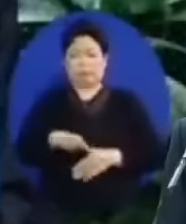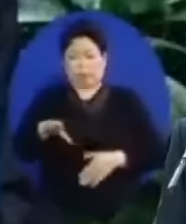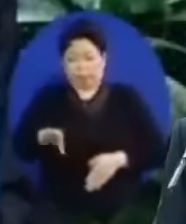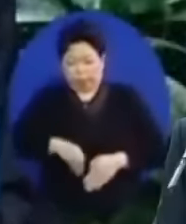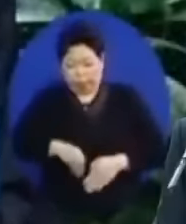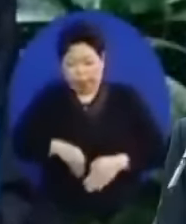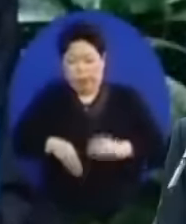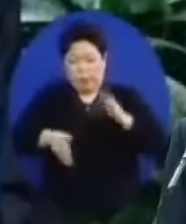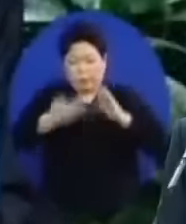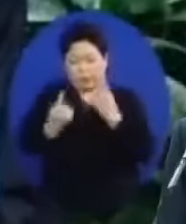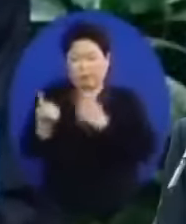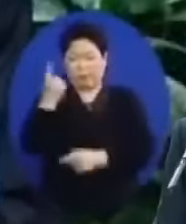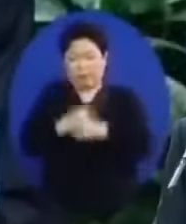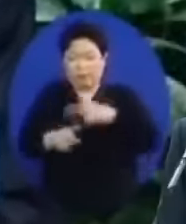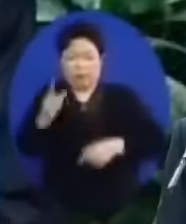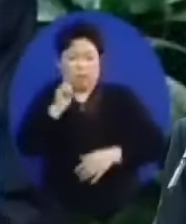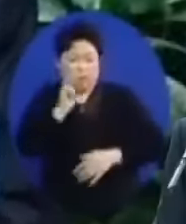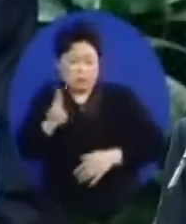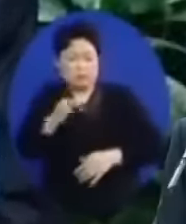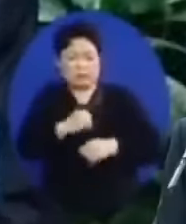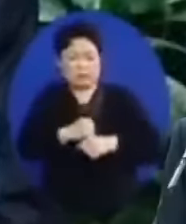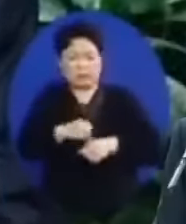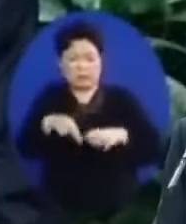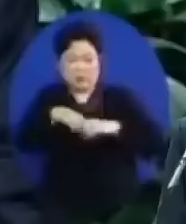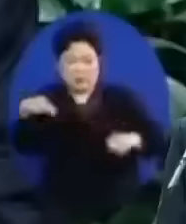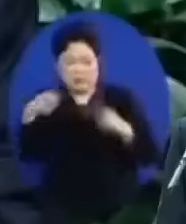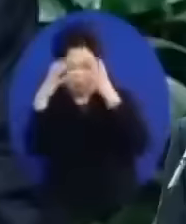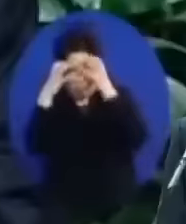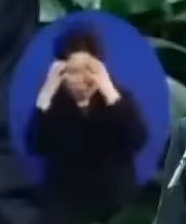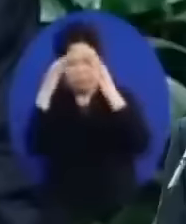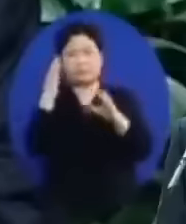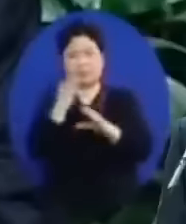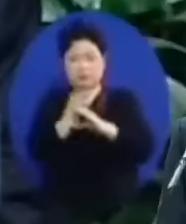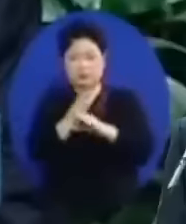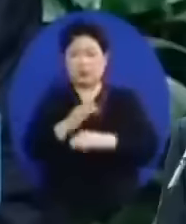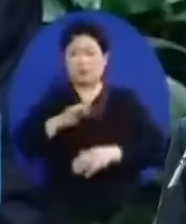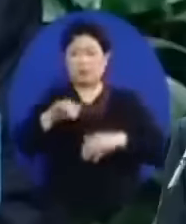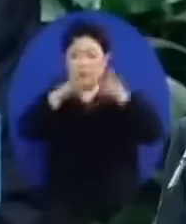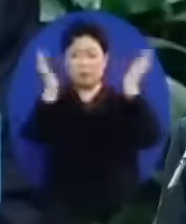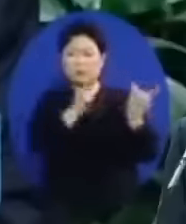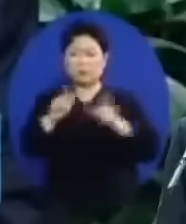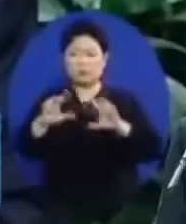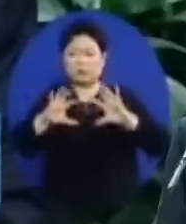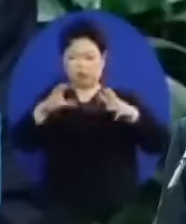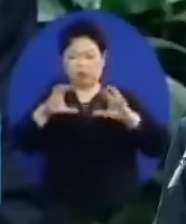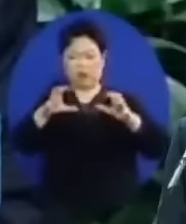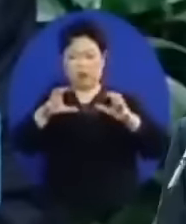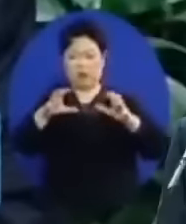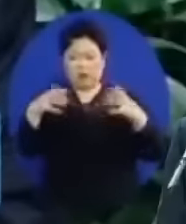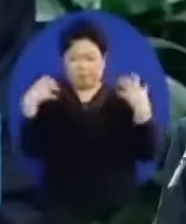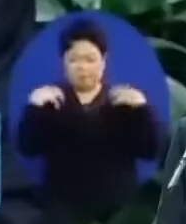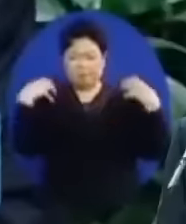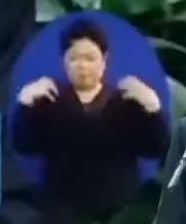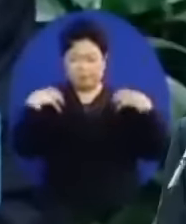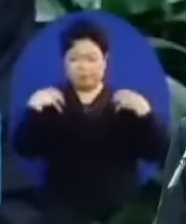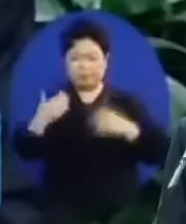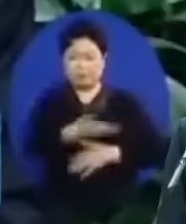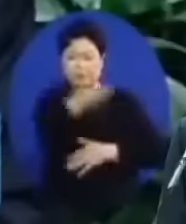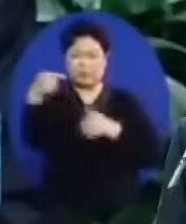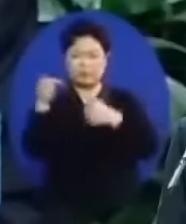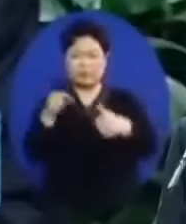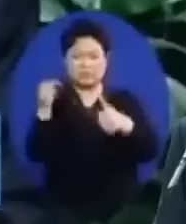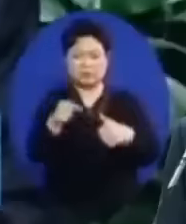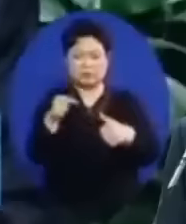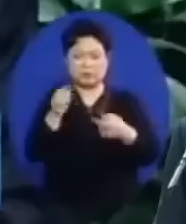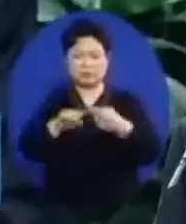굶주리기를 밥 먹듯이 하고 헐벗고 고통을 당하고 있지 않습니까? 모든 것은 국가가 다 맡아서 하고 너희들은 시킨 대로만